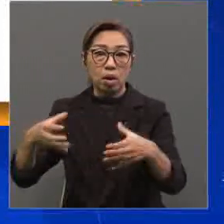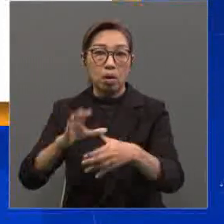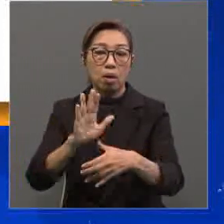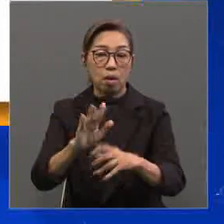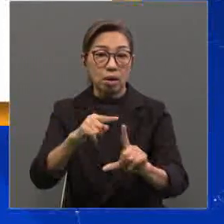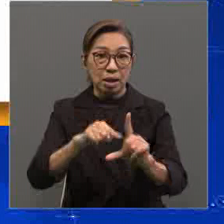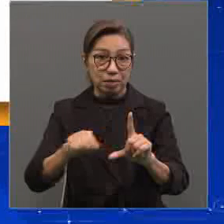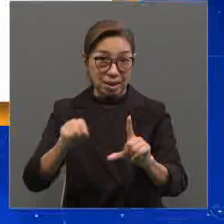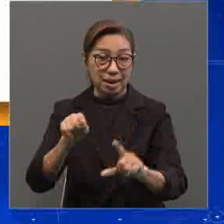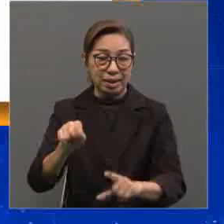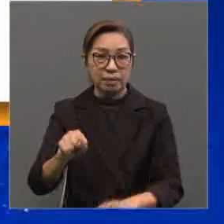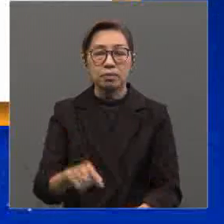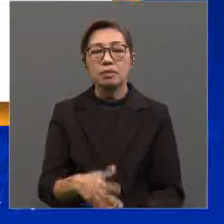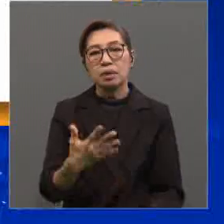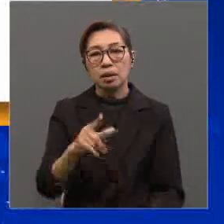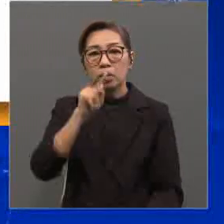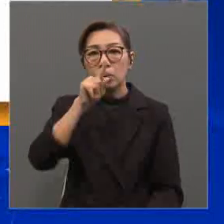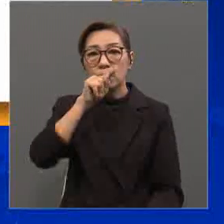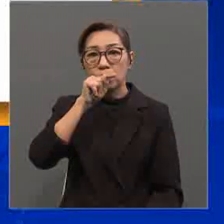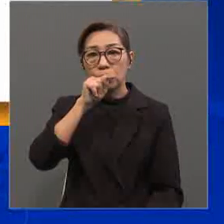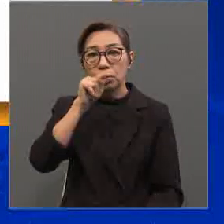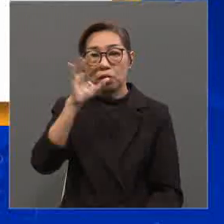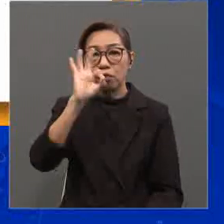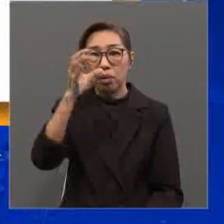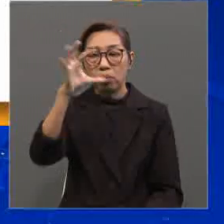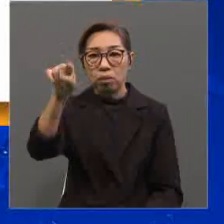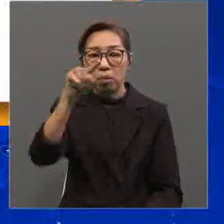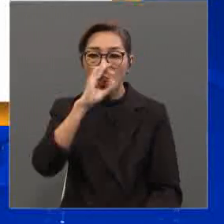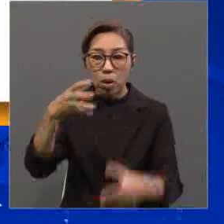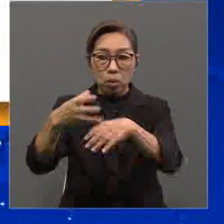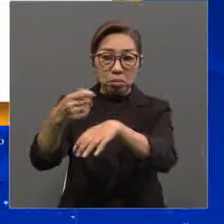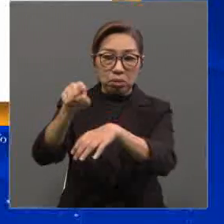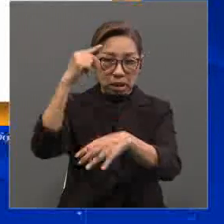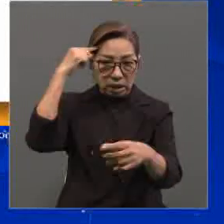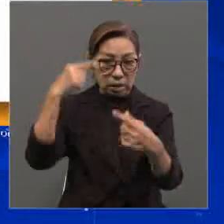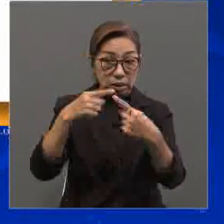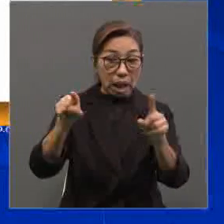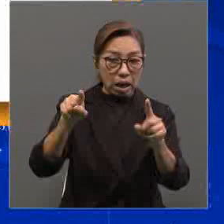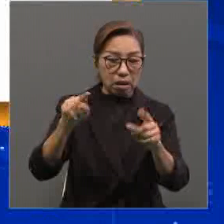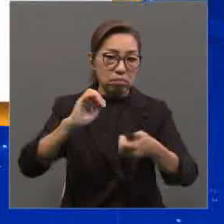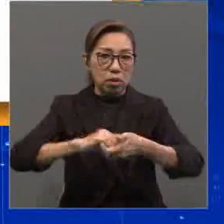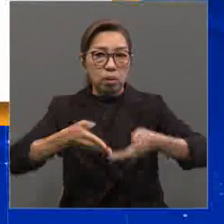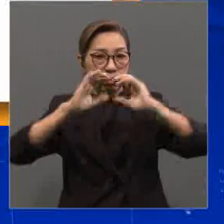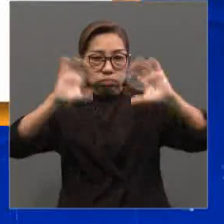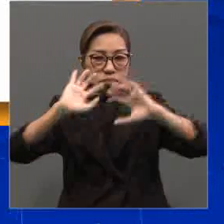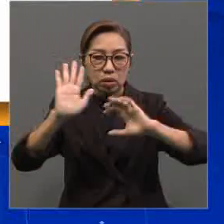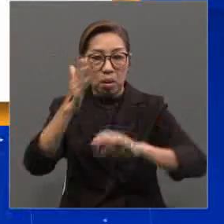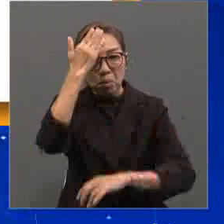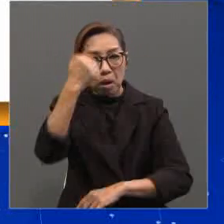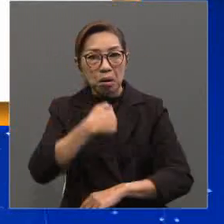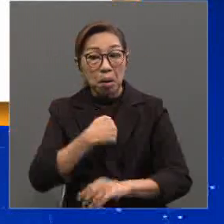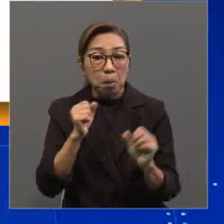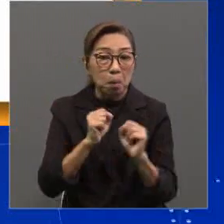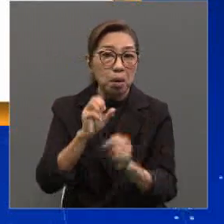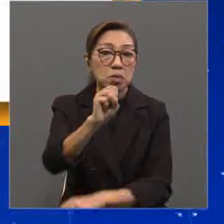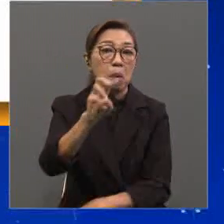าลบอกว่าเราไม่มีความจำเป็นต้องเอาพรรคที่มีอุดมการณ์ไม่ตรงกันมาร่วมในการจัดตั้งรัฐบาลเพียงเพราะความกลัวต่อส.